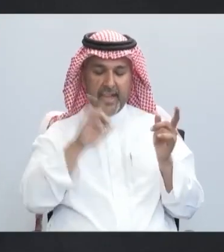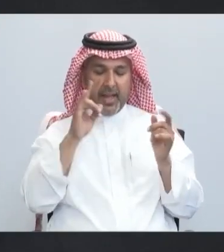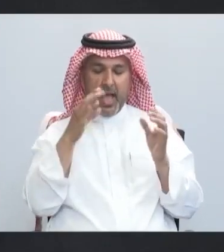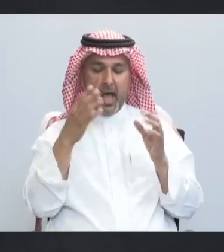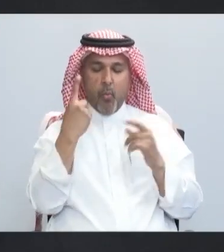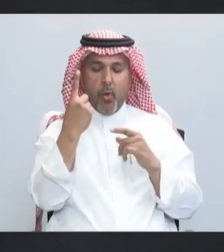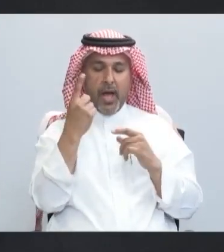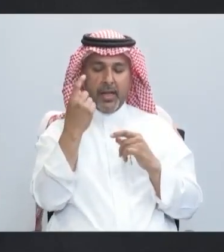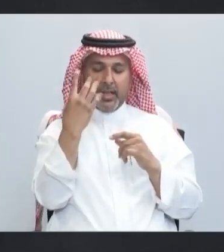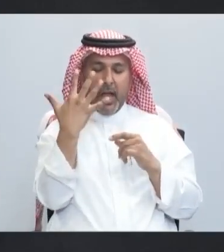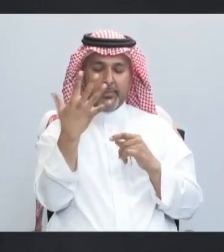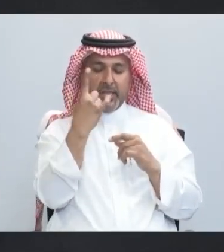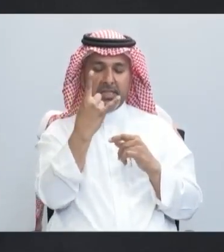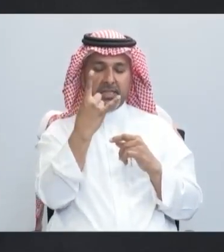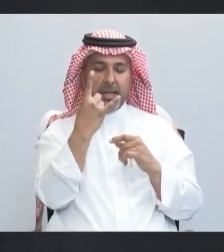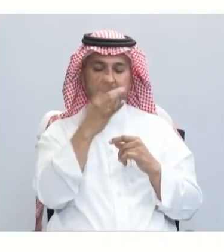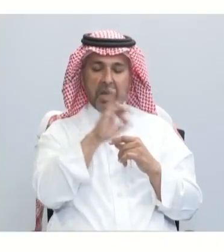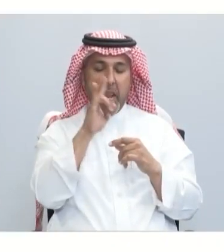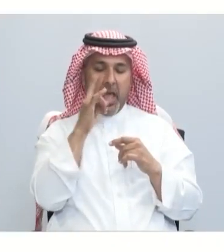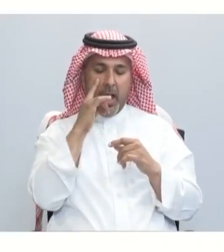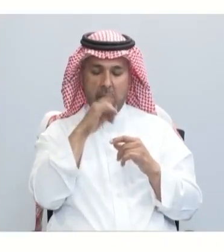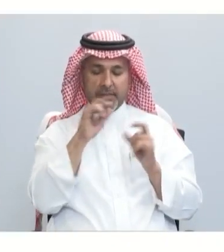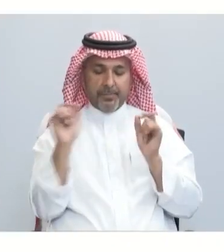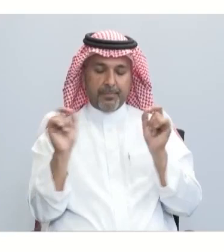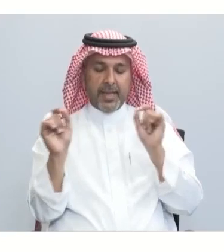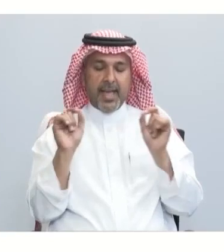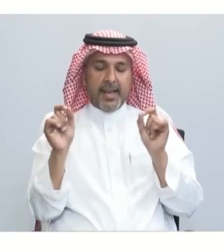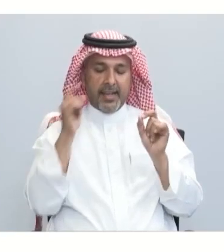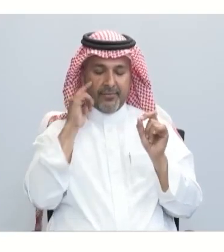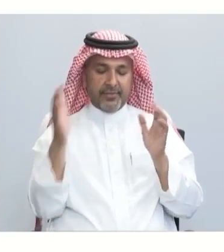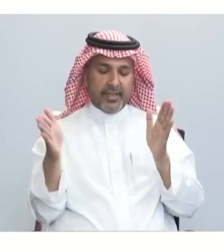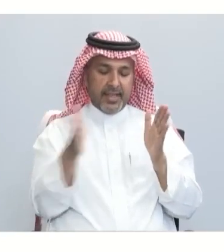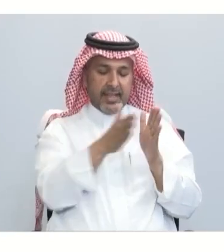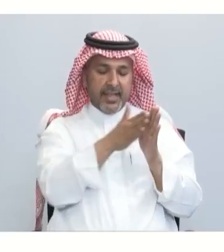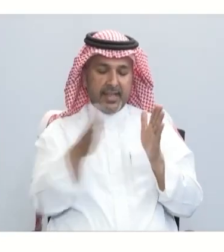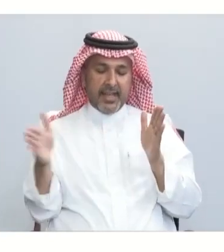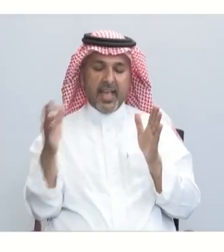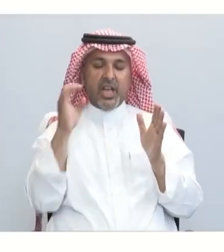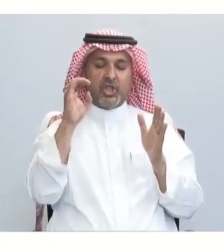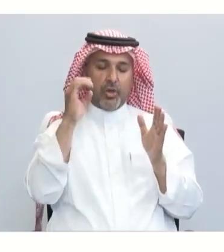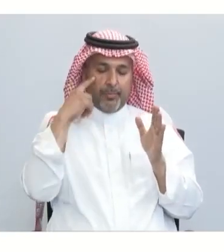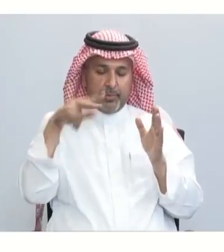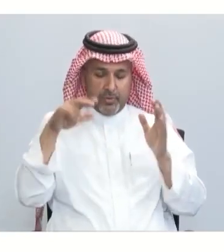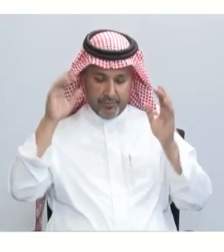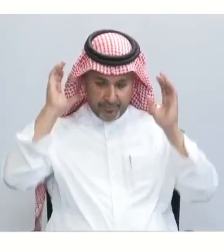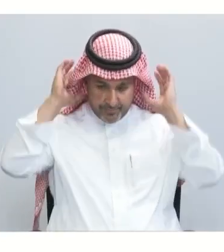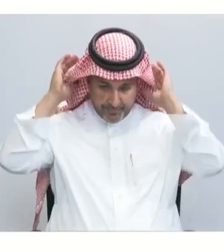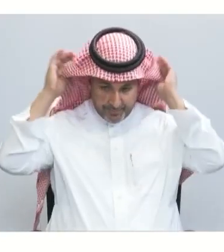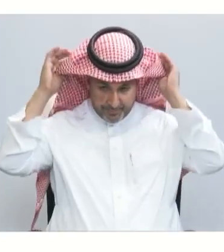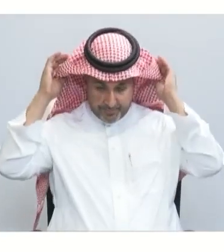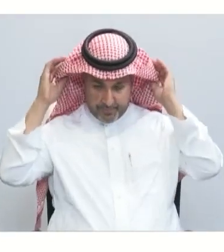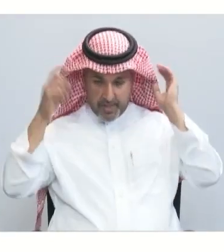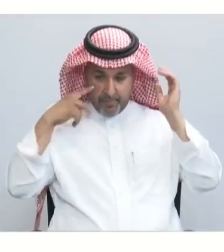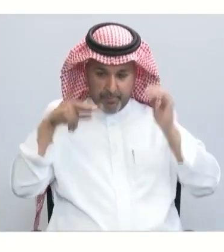الجذر يكون عدد غير معرف طيب فمعناته اننا راح نشرط شرط راح